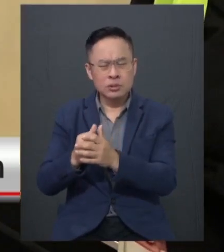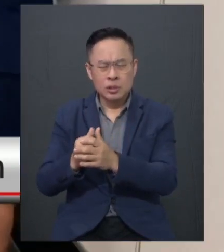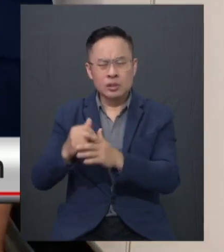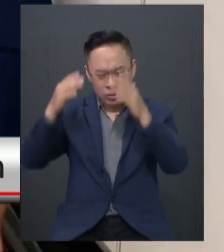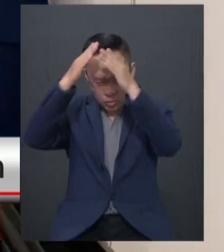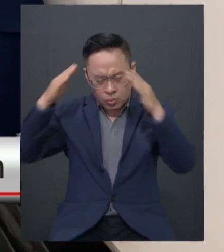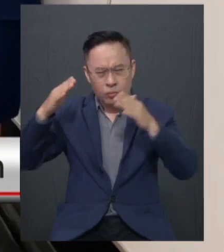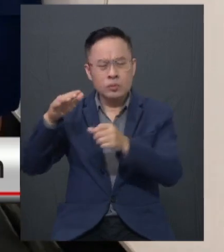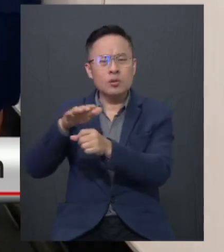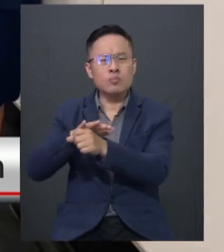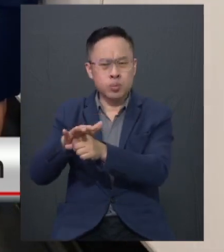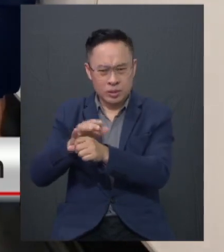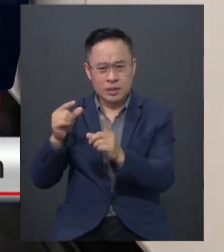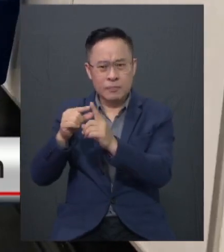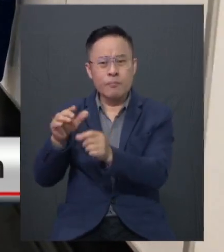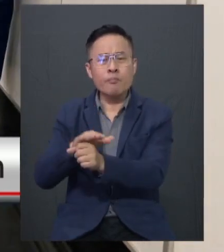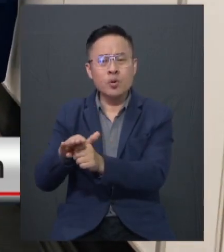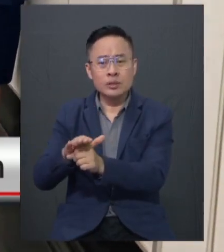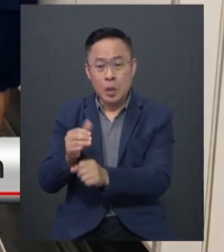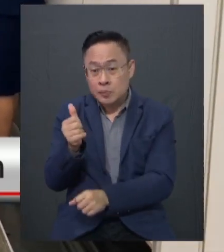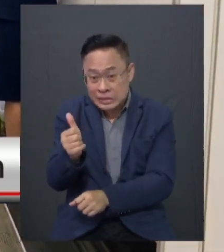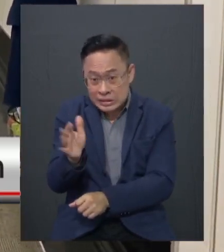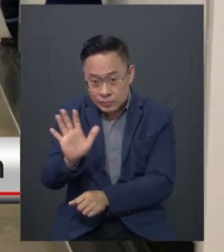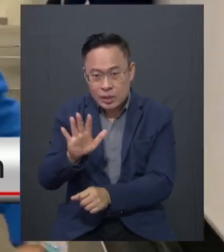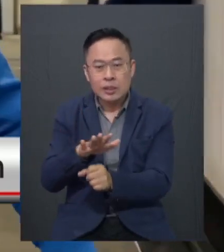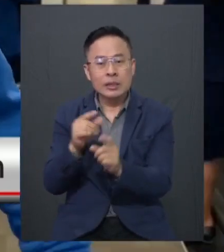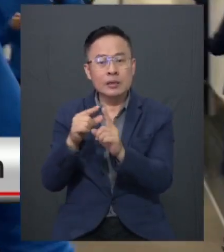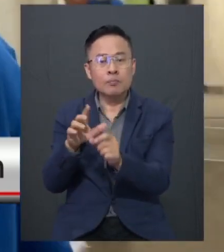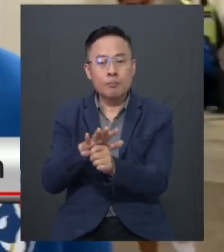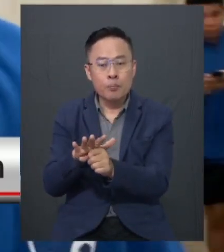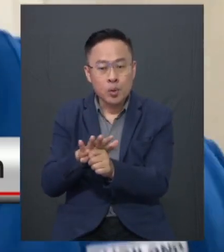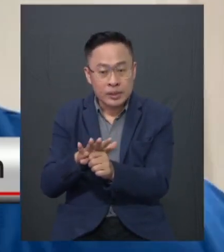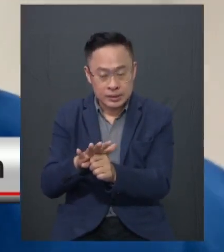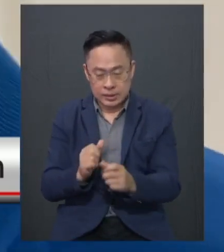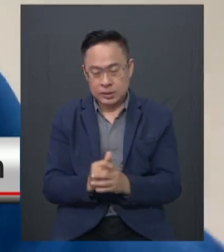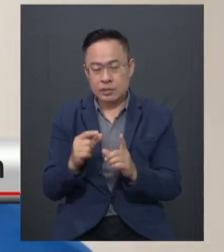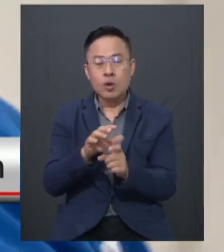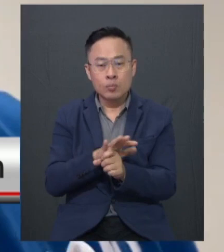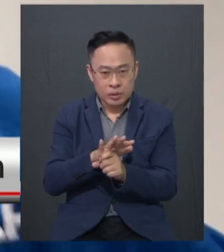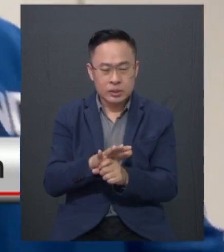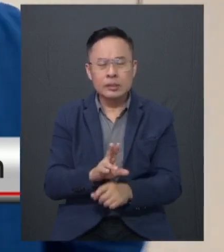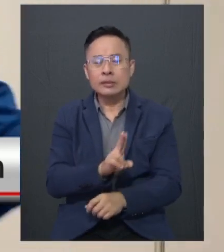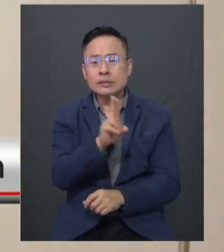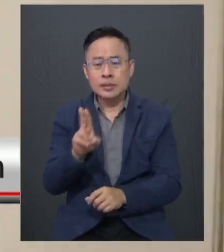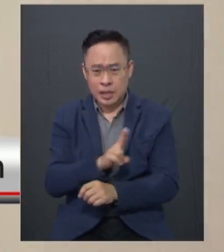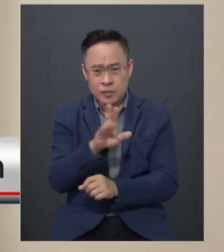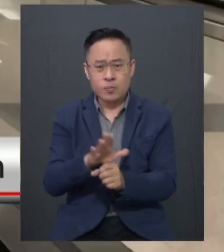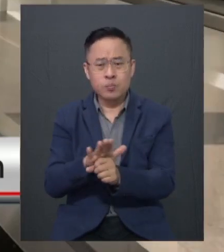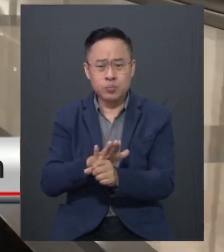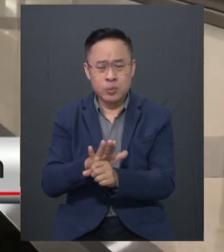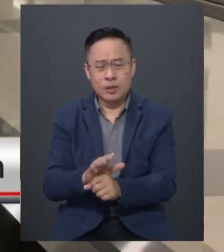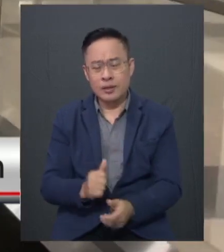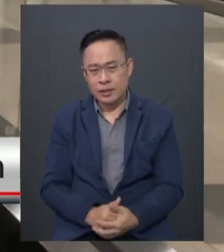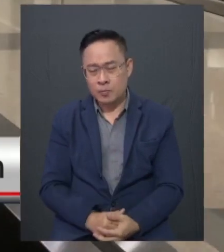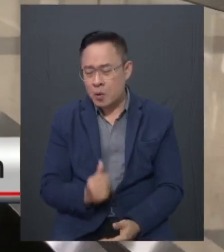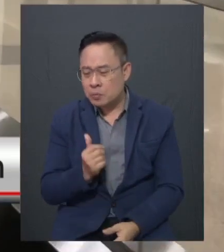ว่าพอใช้ได้ไม่ได้ดีน ะ พอใช้ได้มาโน่บอกก็พอได ้ เนี่ยเอ้า